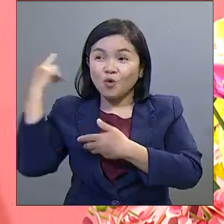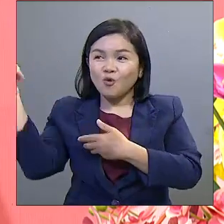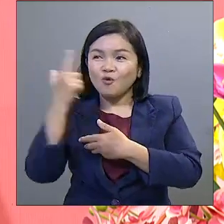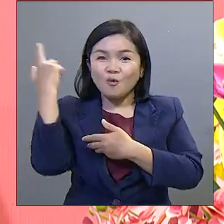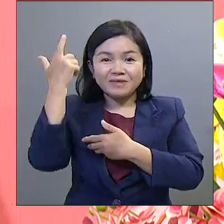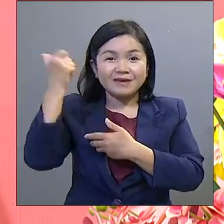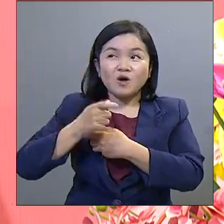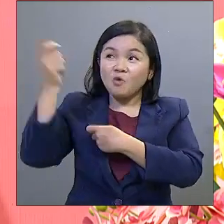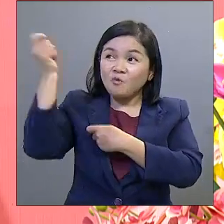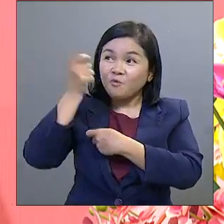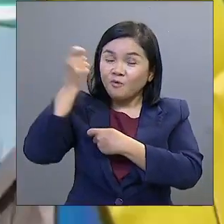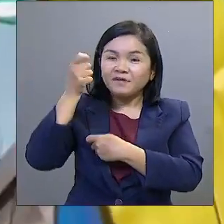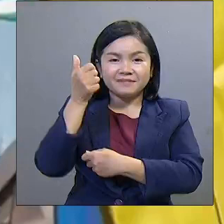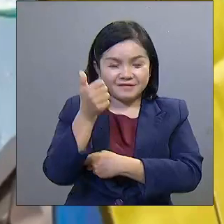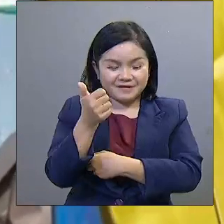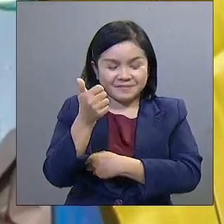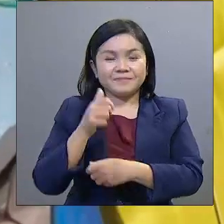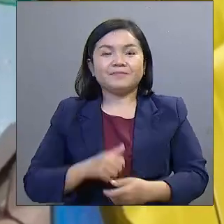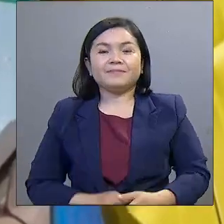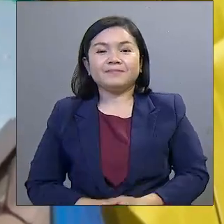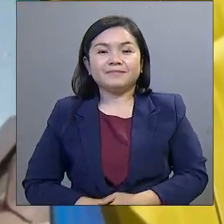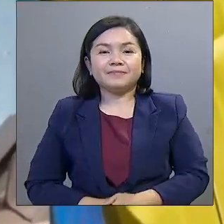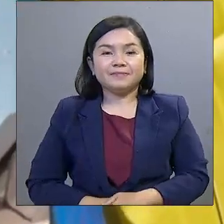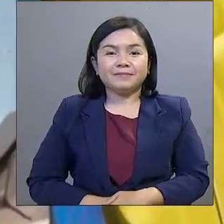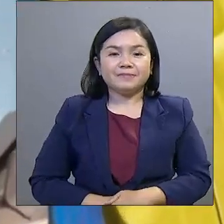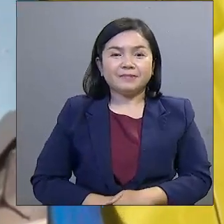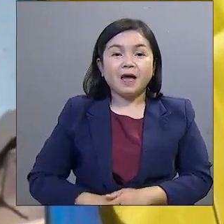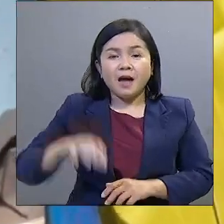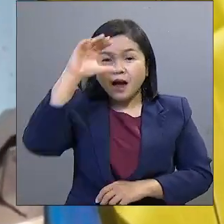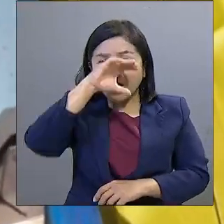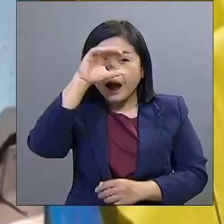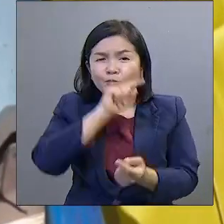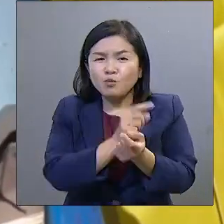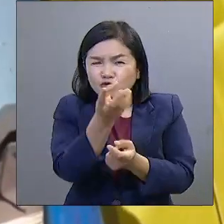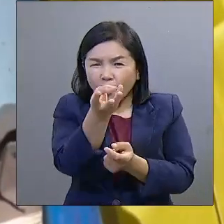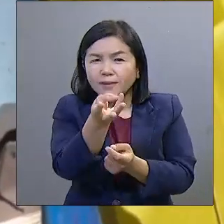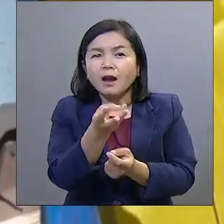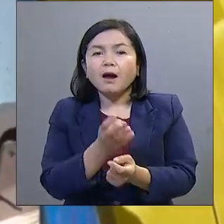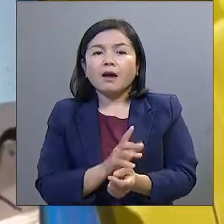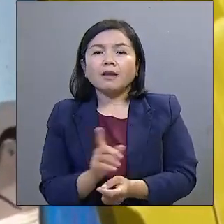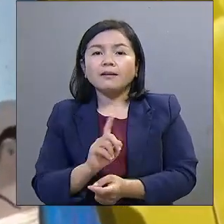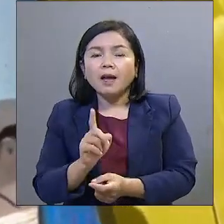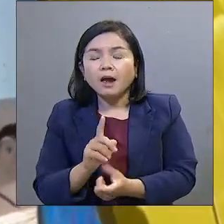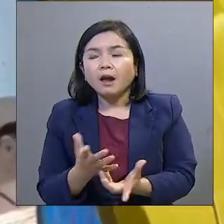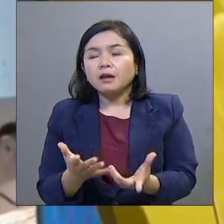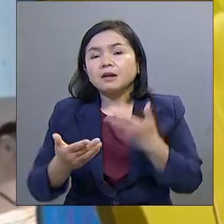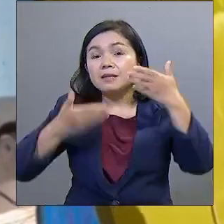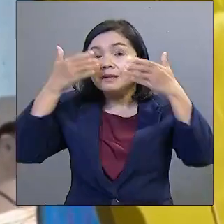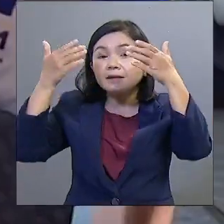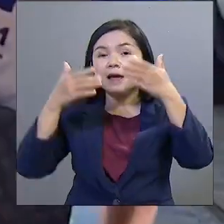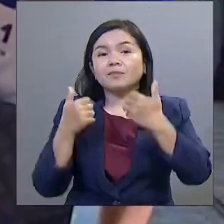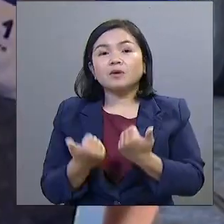ที่นั่นขายดิบขายดีเลยครับหาดูได้ยากแล้วนะเพราะเดี๋ยวนี้เนี่ยส่วนมากก็จะเป็นกิจกรรมที่